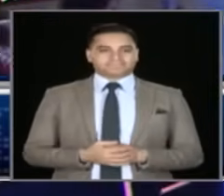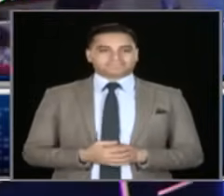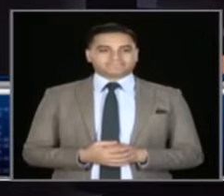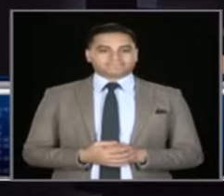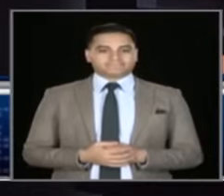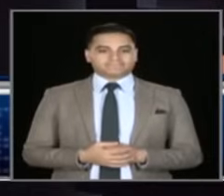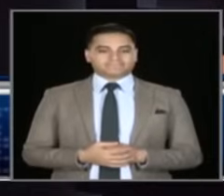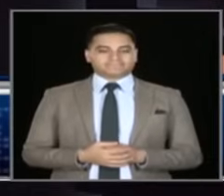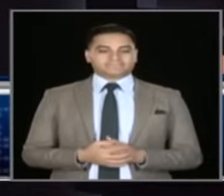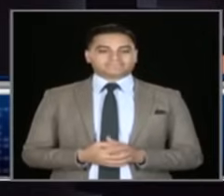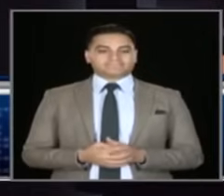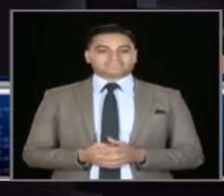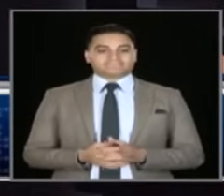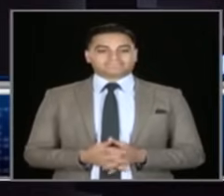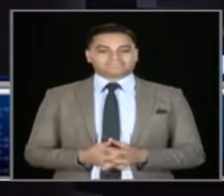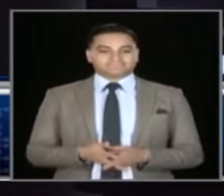أيوة